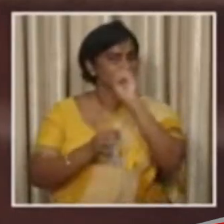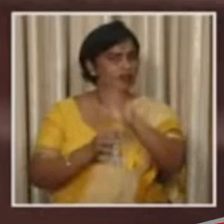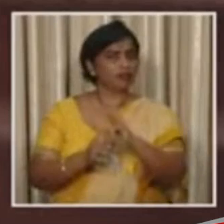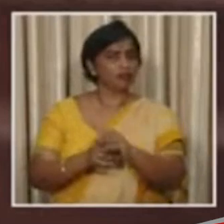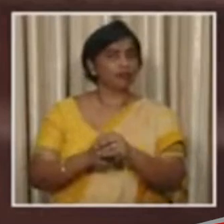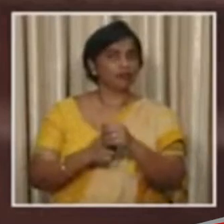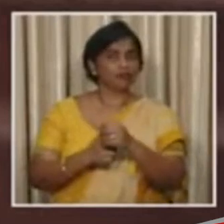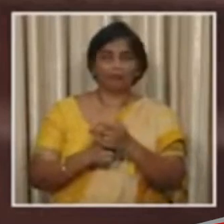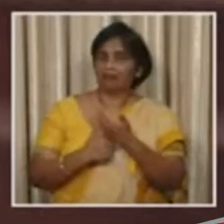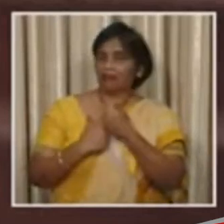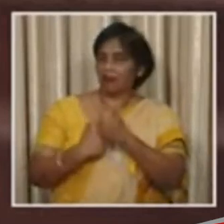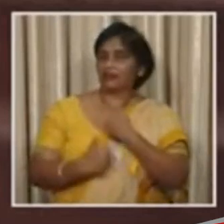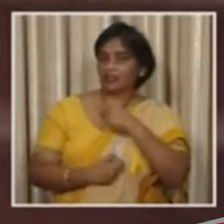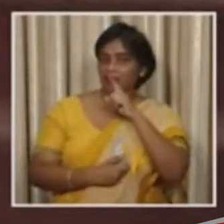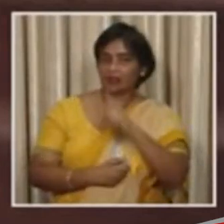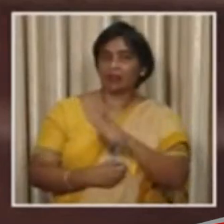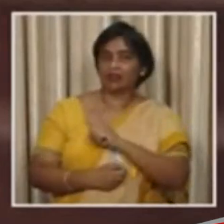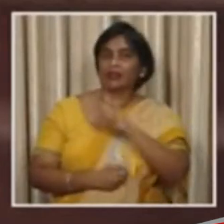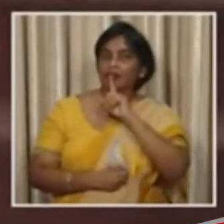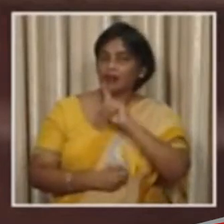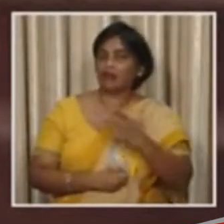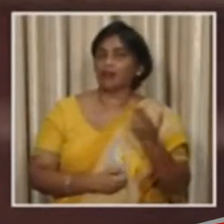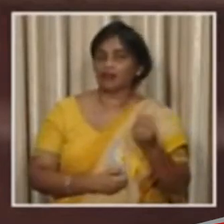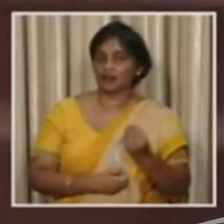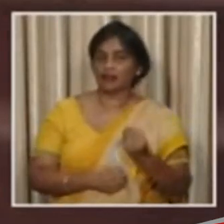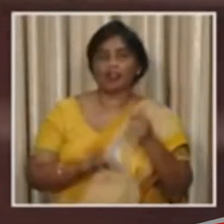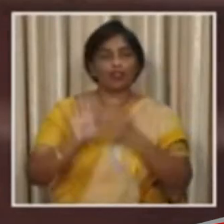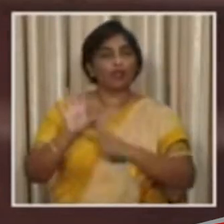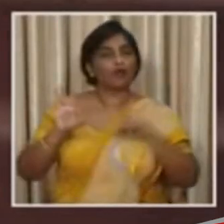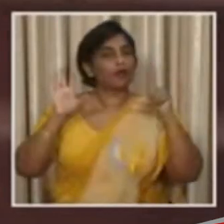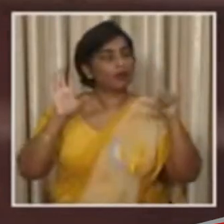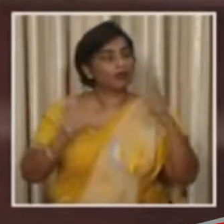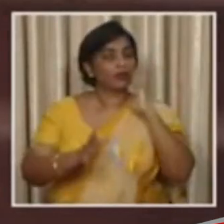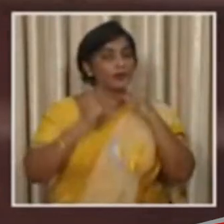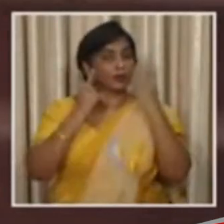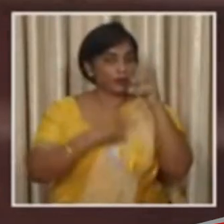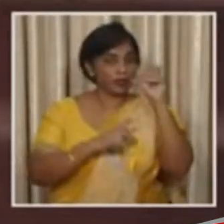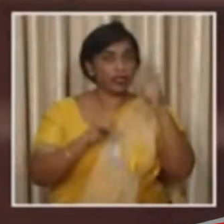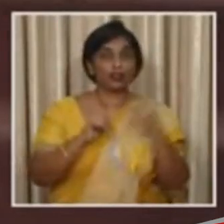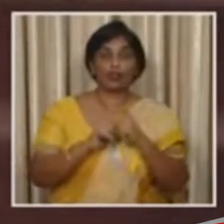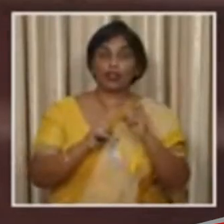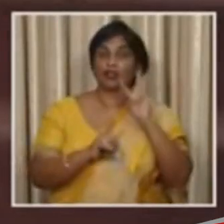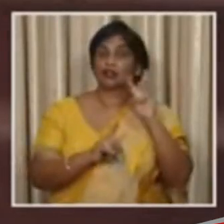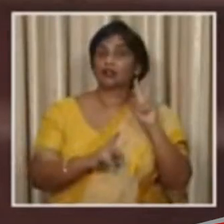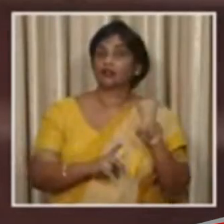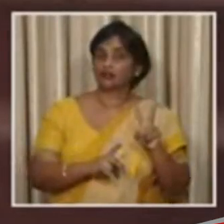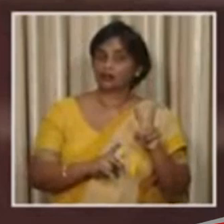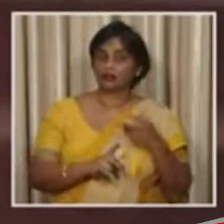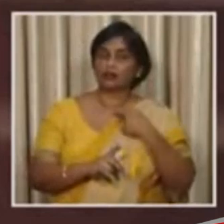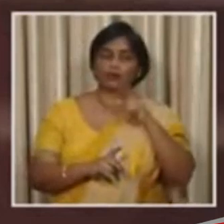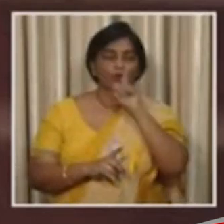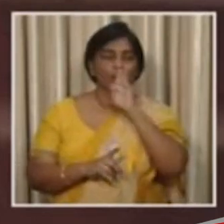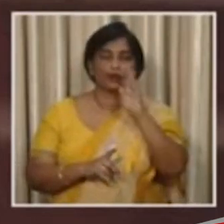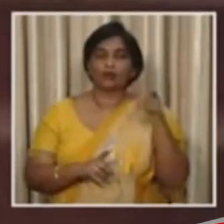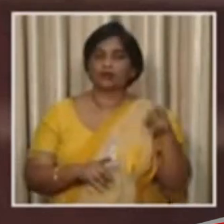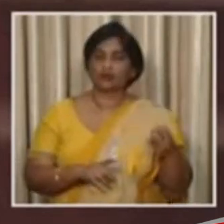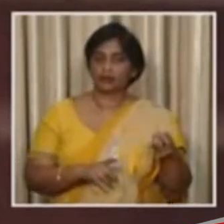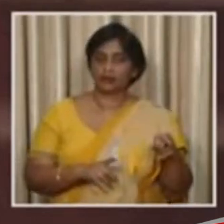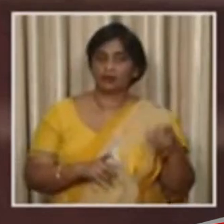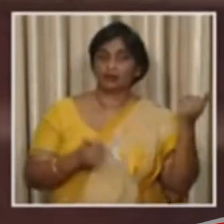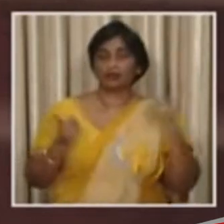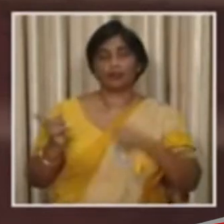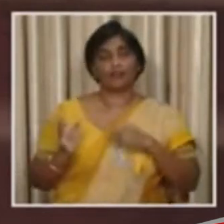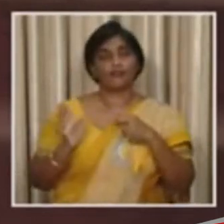කිව්වේ ඒකයි. ඒක නොකිය කියලා තියෙන්නේ. අවුරුදු 7කට සංචාරකකින් ඩොලර් 32ක්. දැන් හිතලා බලන්නකෝ මෙහෙන් තව